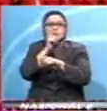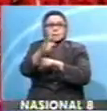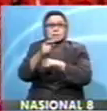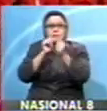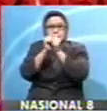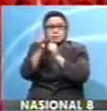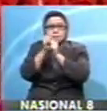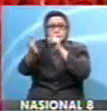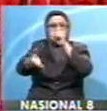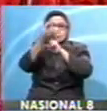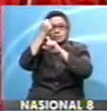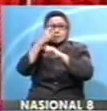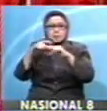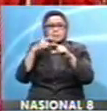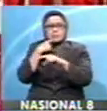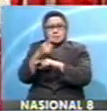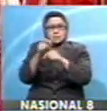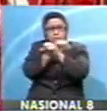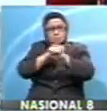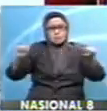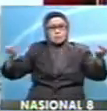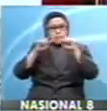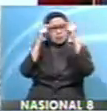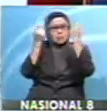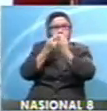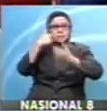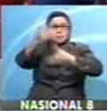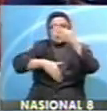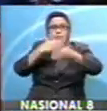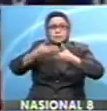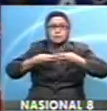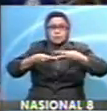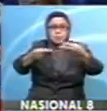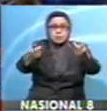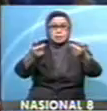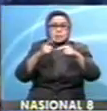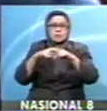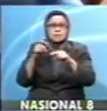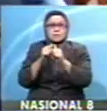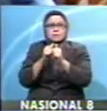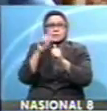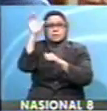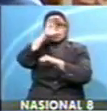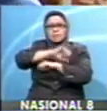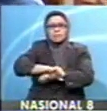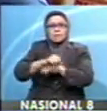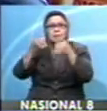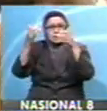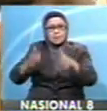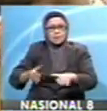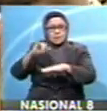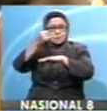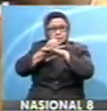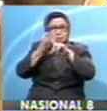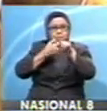Seba persiapan pasukan berjalan lancar namun dijangka terlepas khmat pemain import dari Liberia